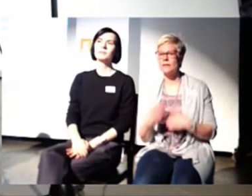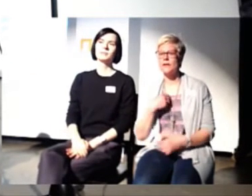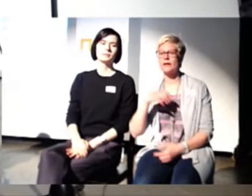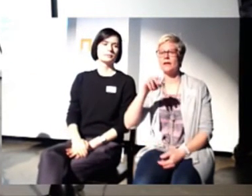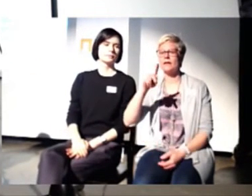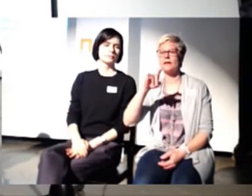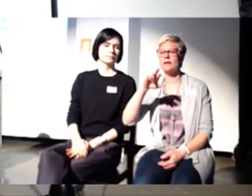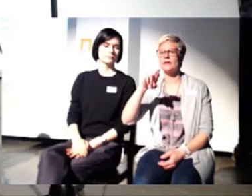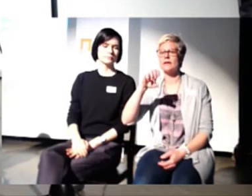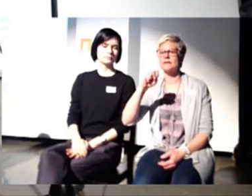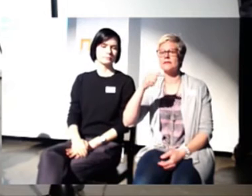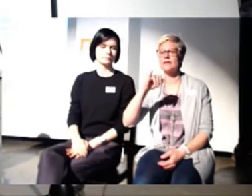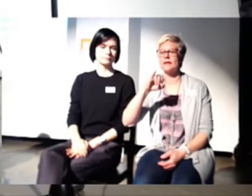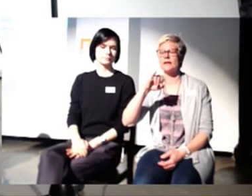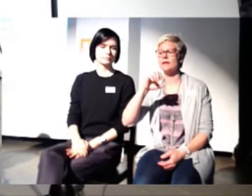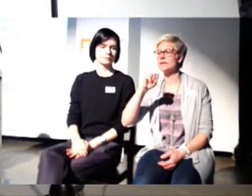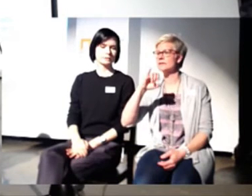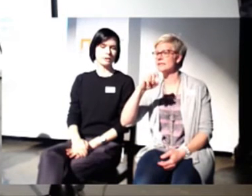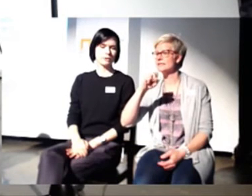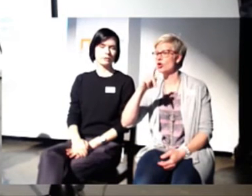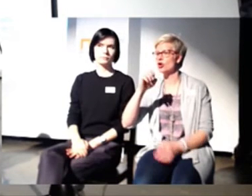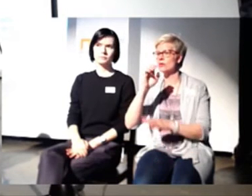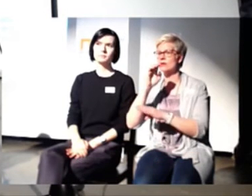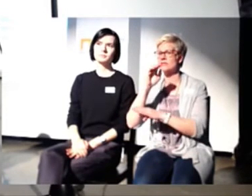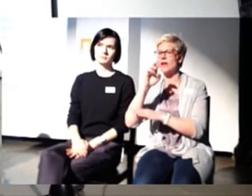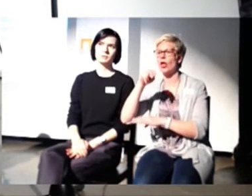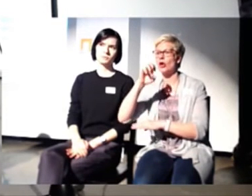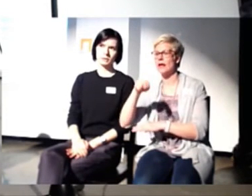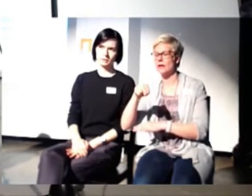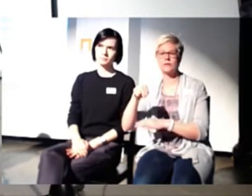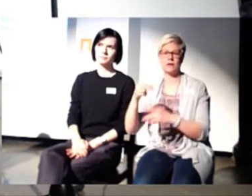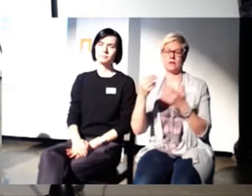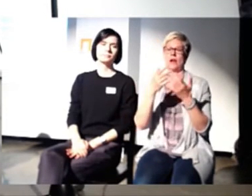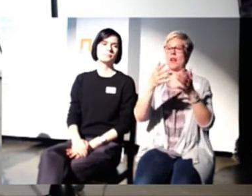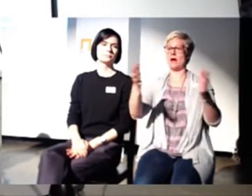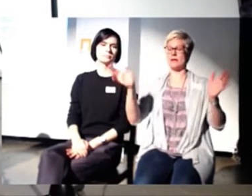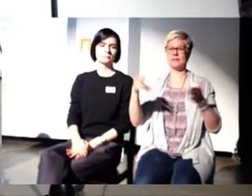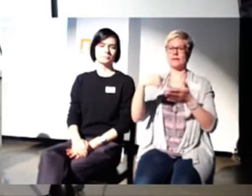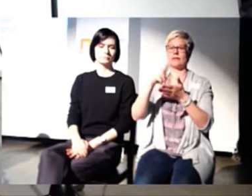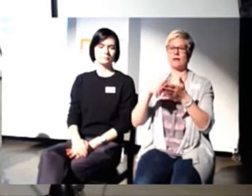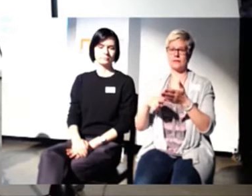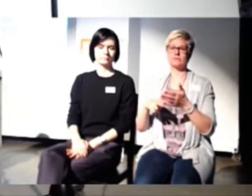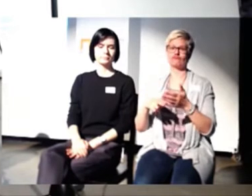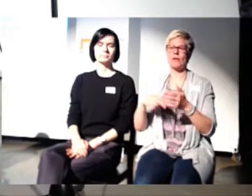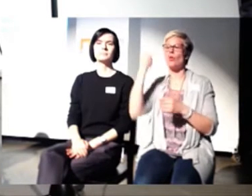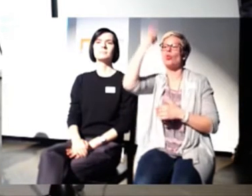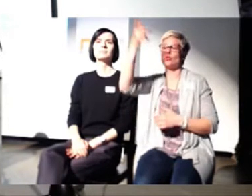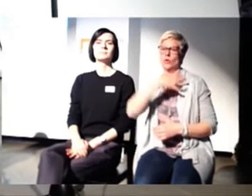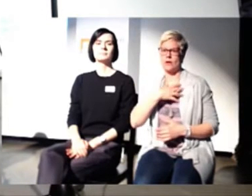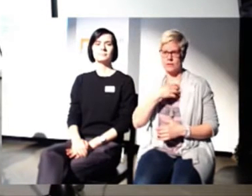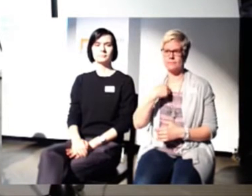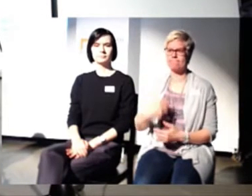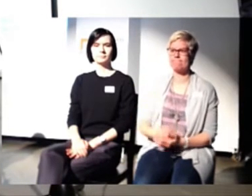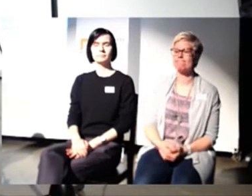Salonen ja olen laaja-alainen kulttuurin harrastaja. Kirsti Sipo Salonen on laaja-alainen kulttuurin harrastaja.